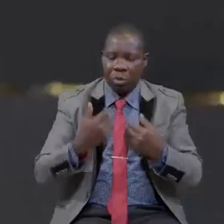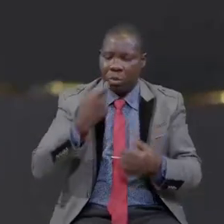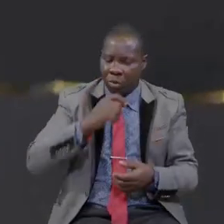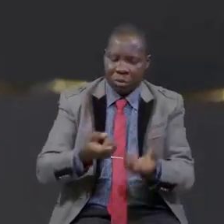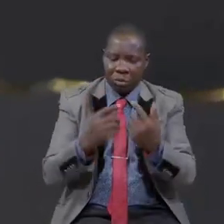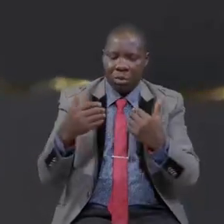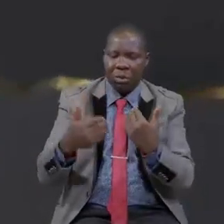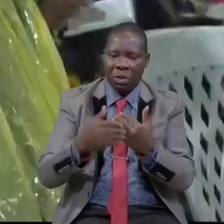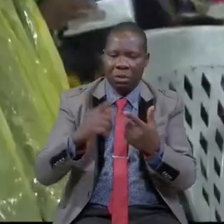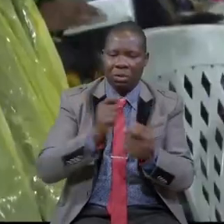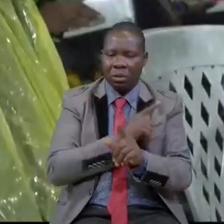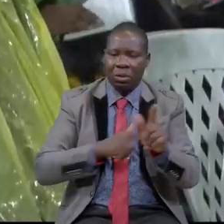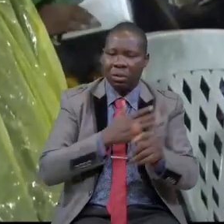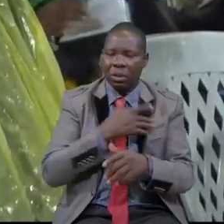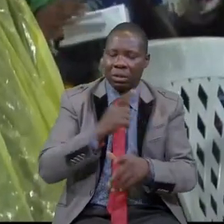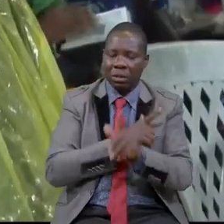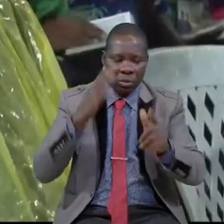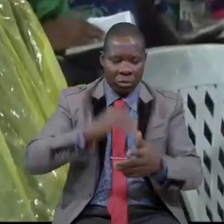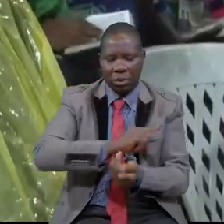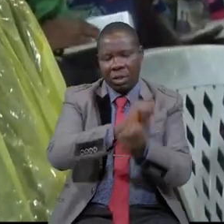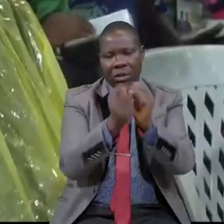va transformer ta vie ce soir.